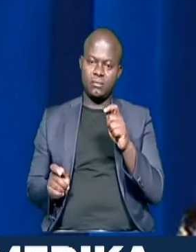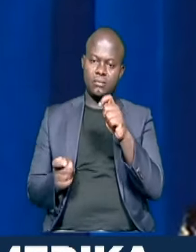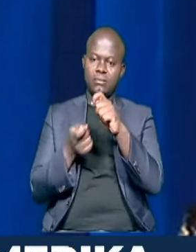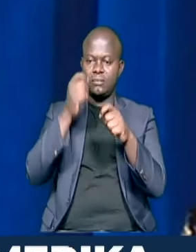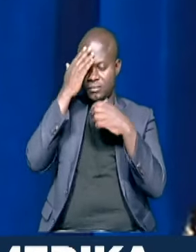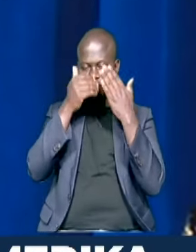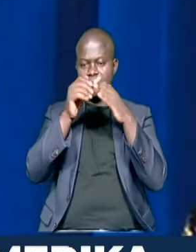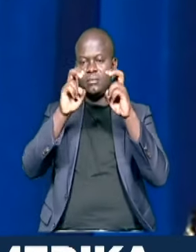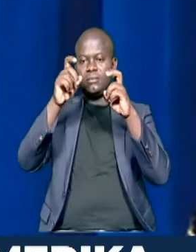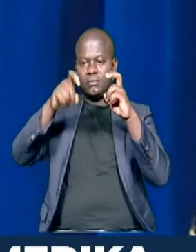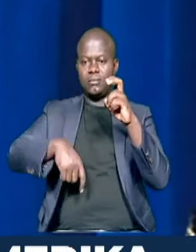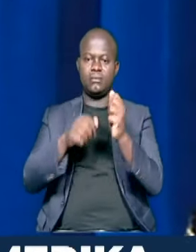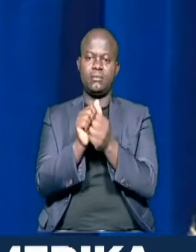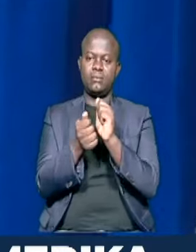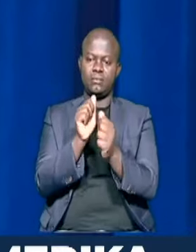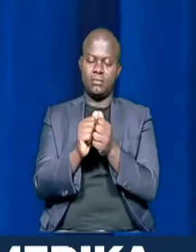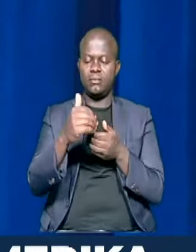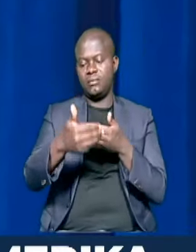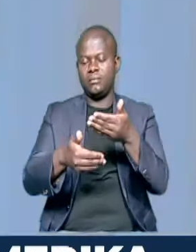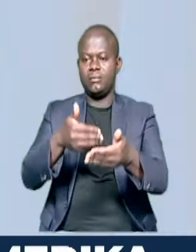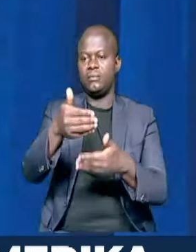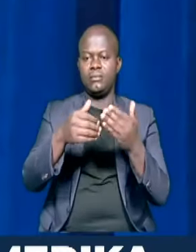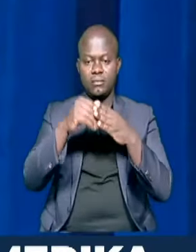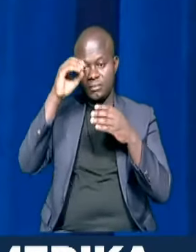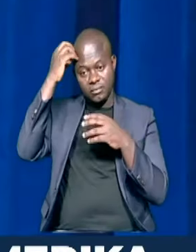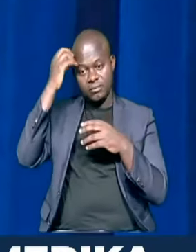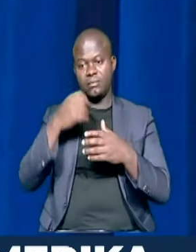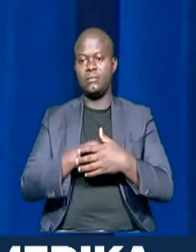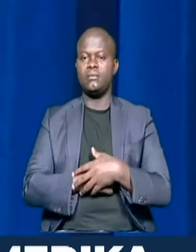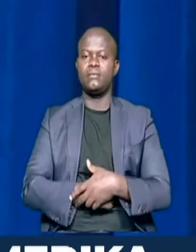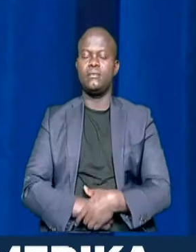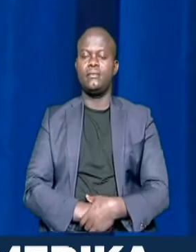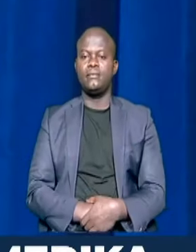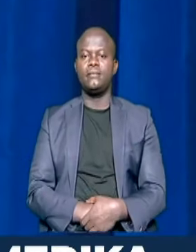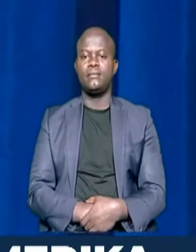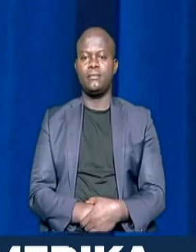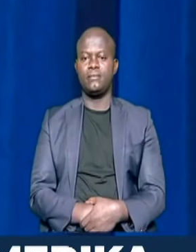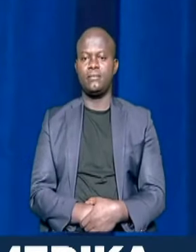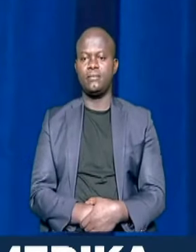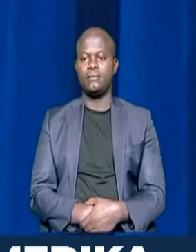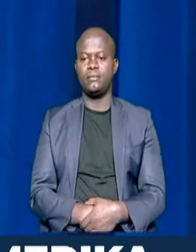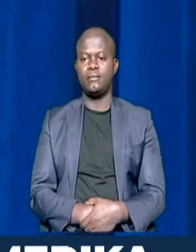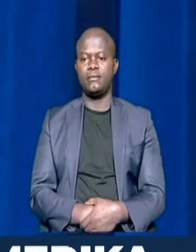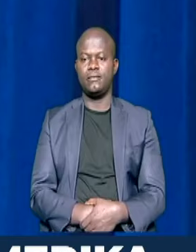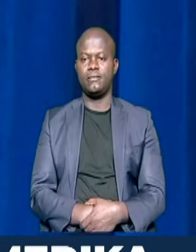kuko bagombaga gusenya uruhererekane rw'ubugome desire for retribution was huge